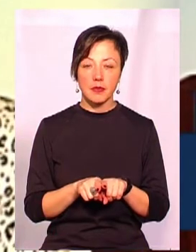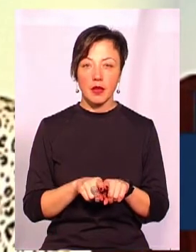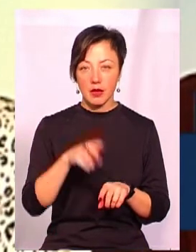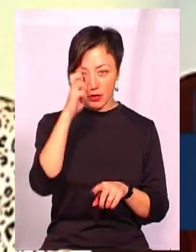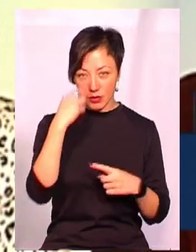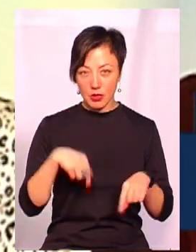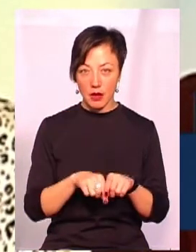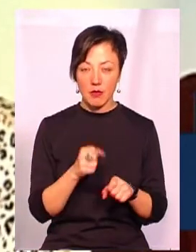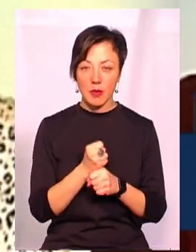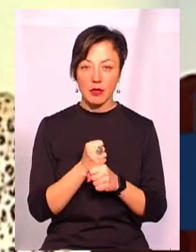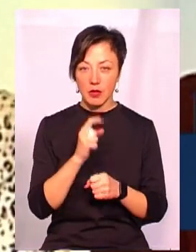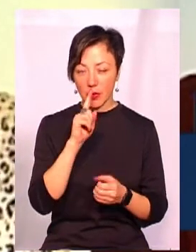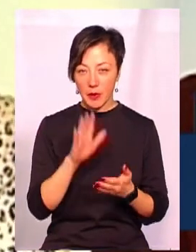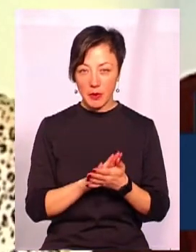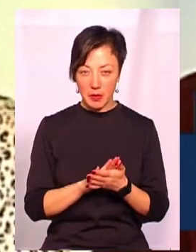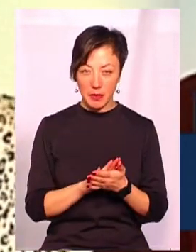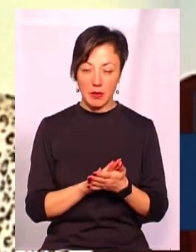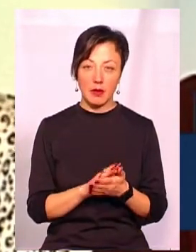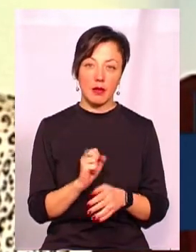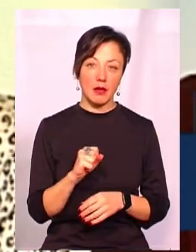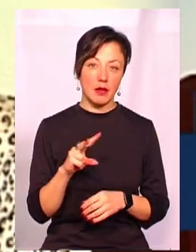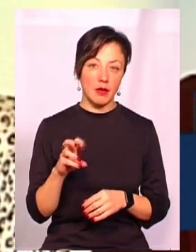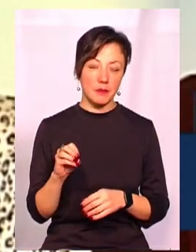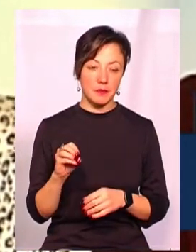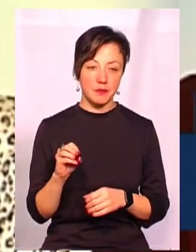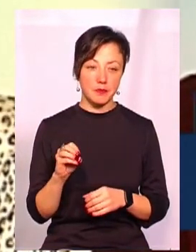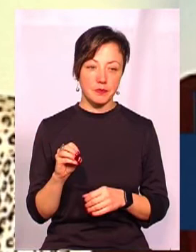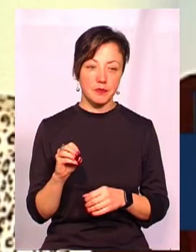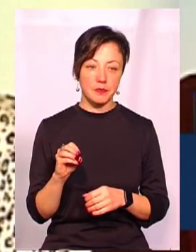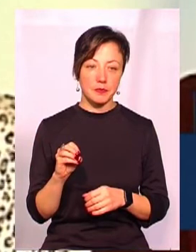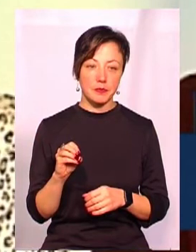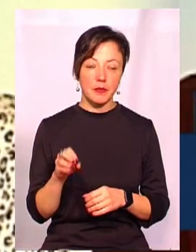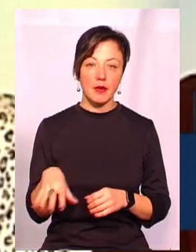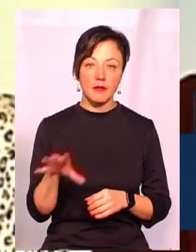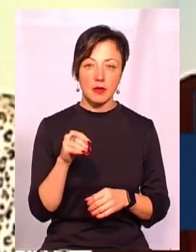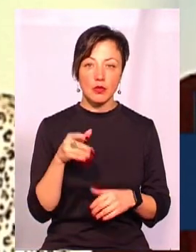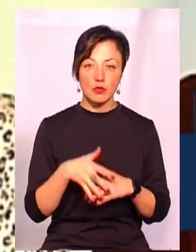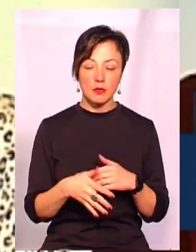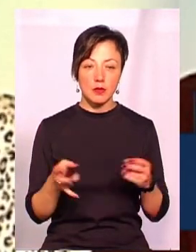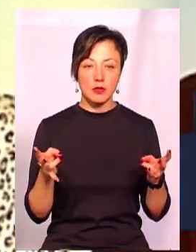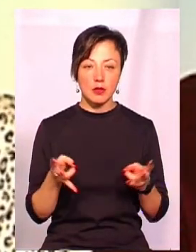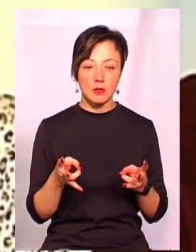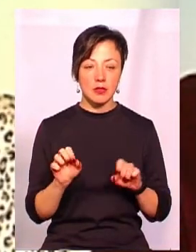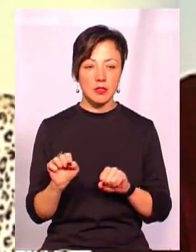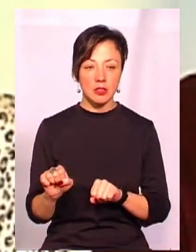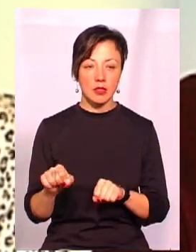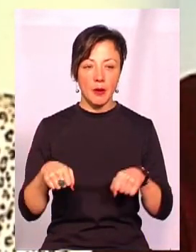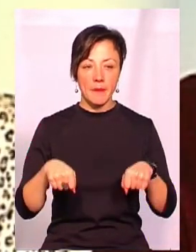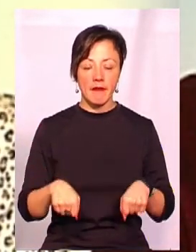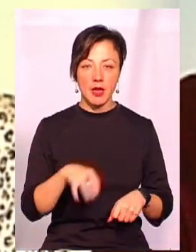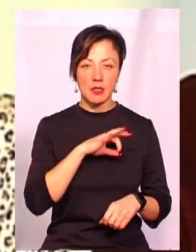працює в такому сірому полі, але ми всі розуміємо, що треба захищати